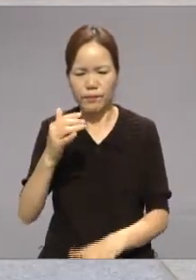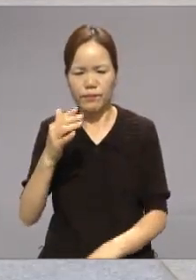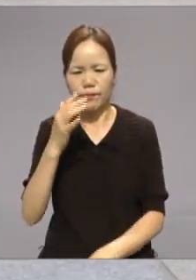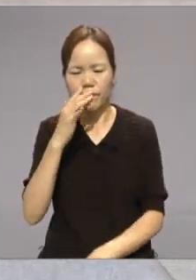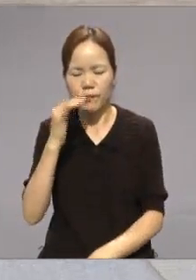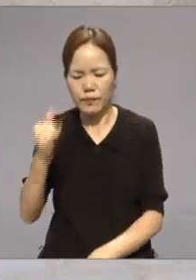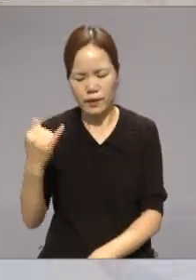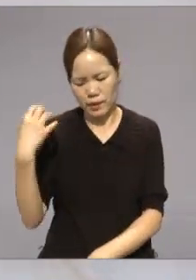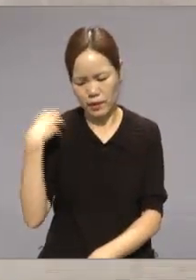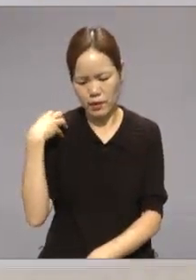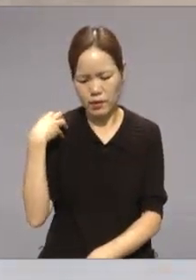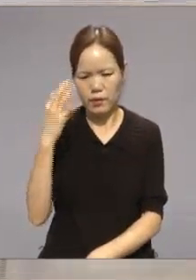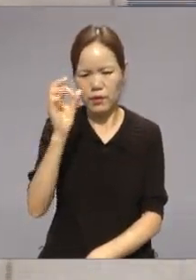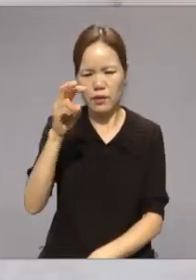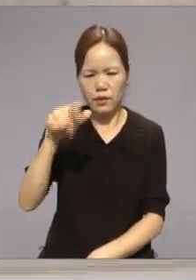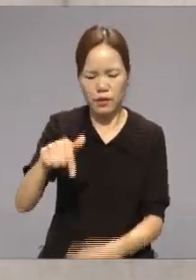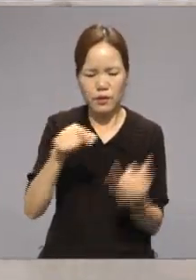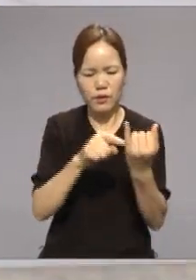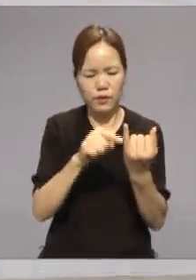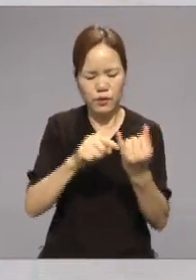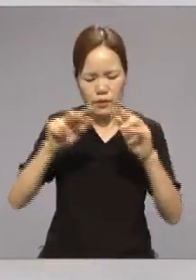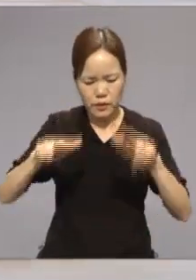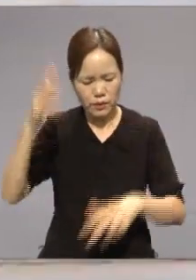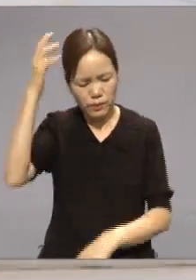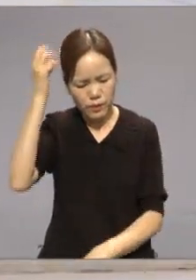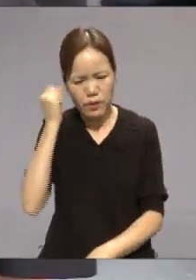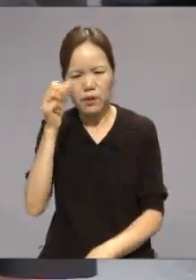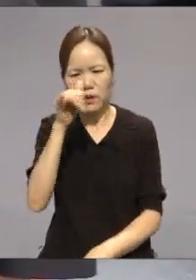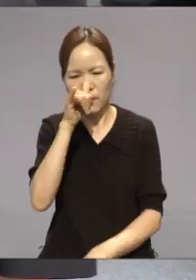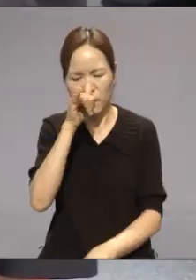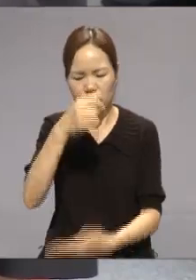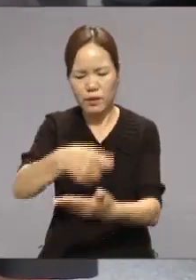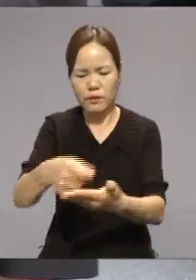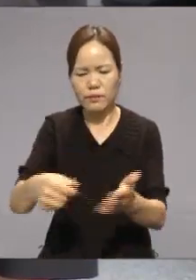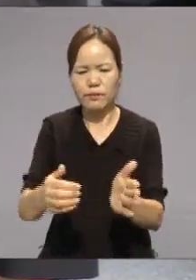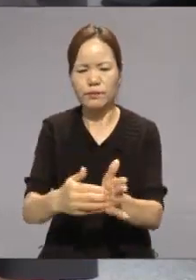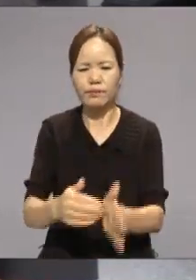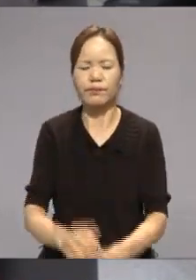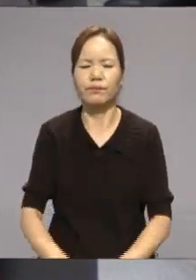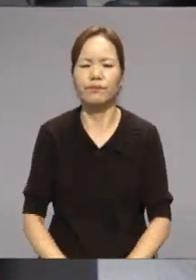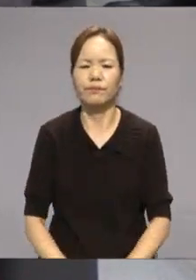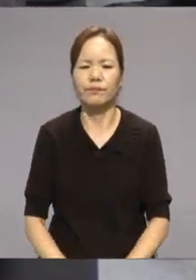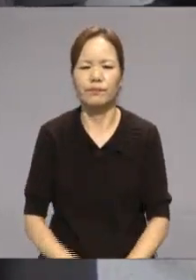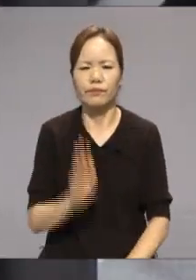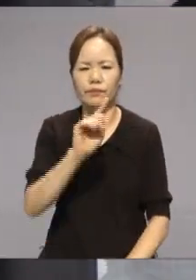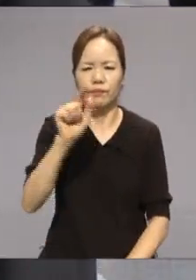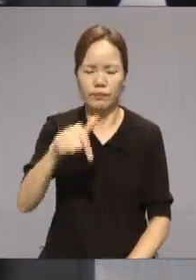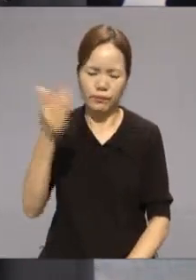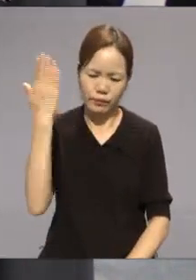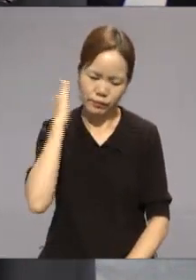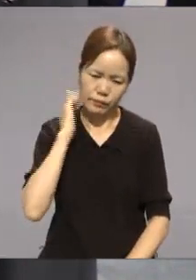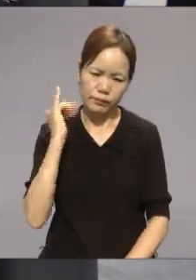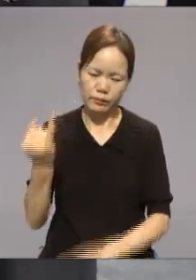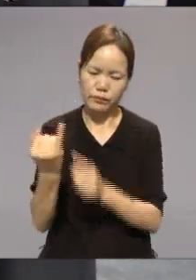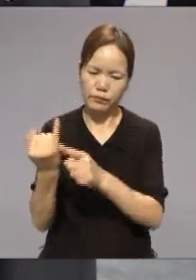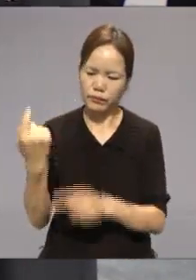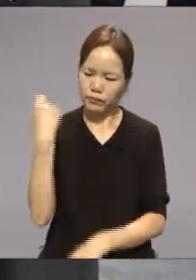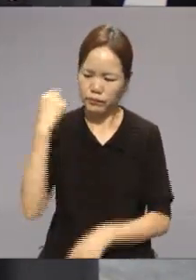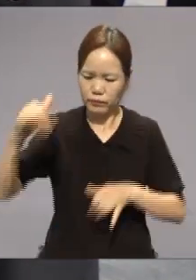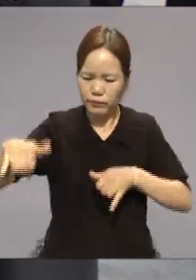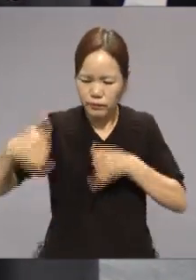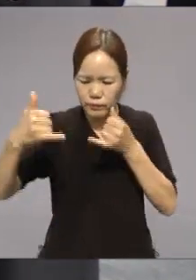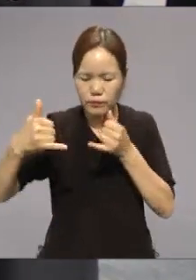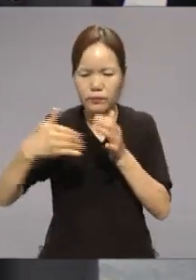해주신 여사님을 우리는 지금도 잊지 않고 있습니다라고 남겼습니다 박근혜 전 대통령과는 어제 전화통화를